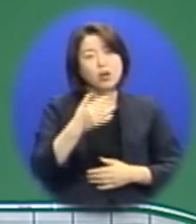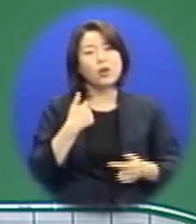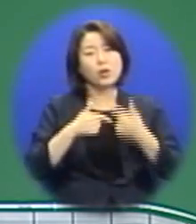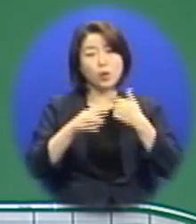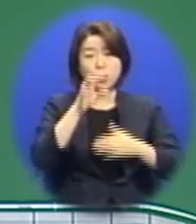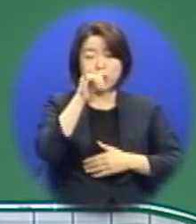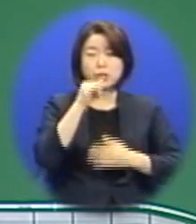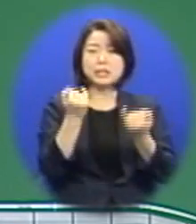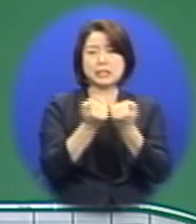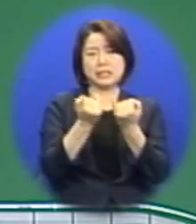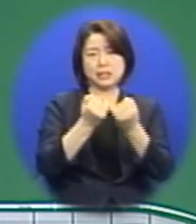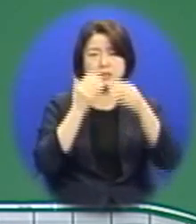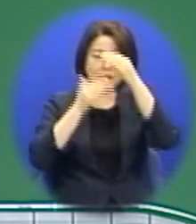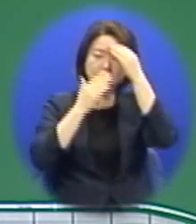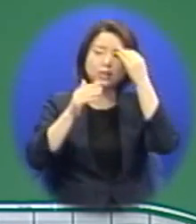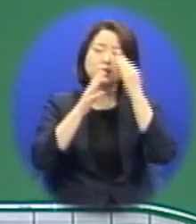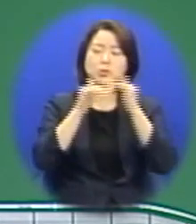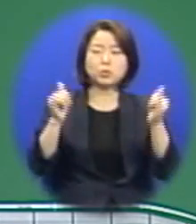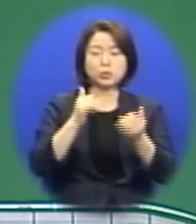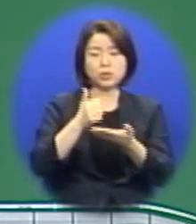여자 성도님이셨습니다.